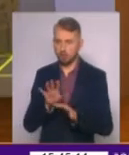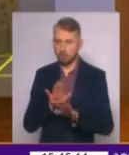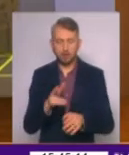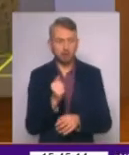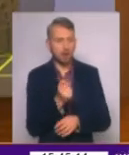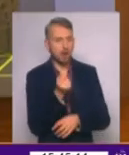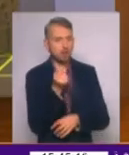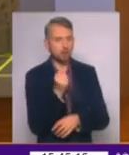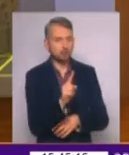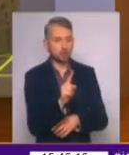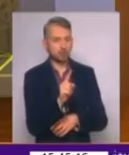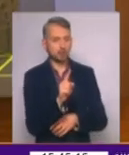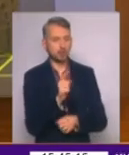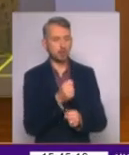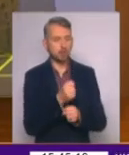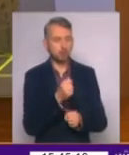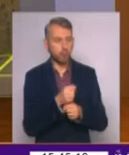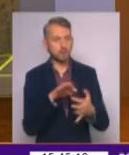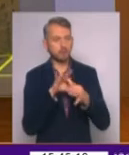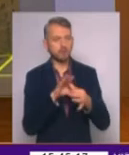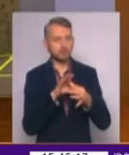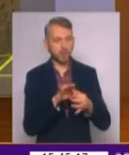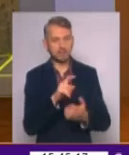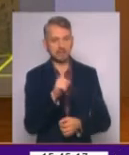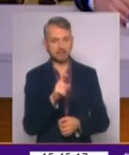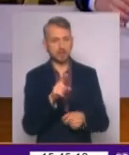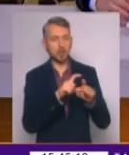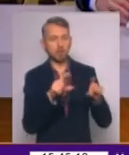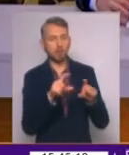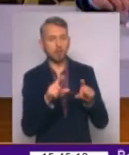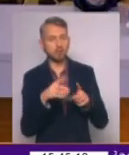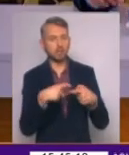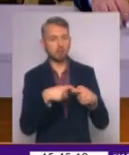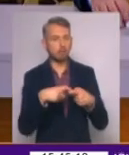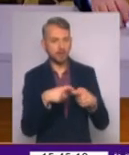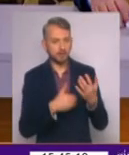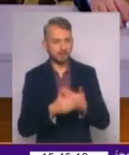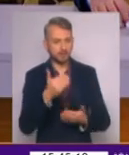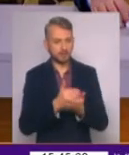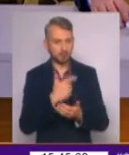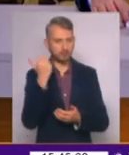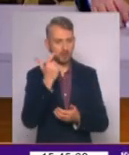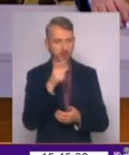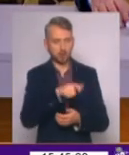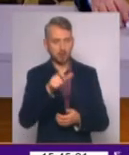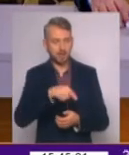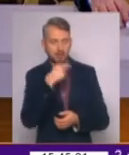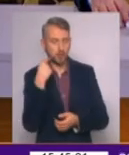жодних роботи співпраці з компаніями, які пов'язані з кінцевими бенефіціарами, громадянами